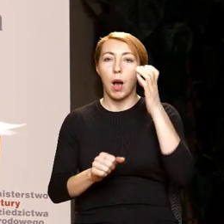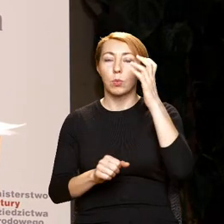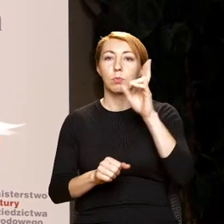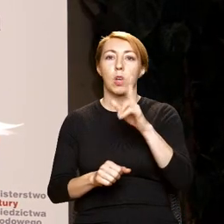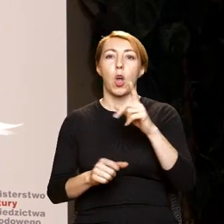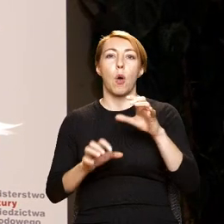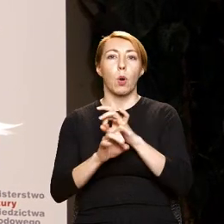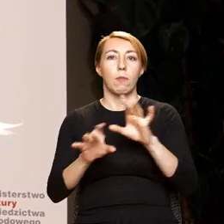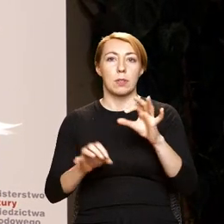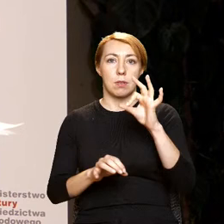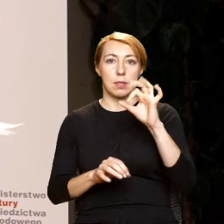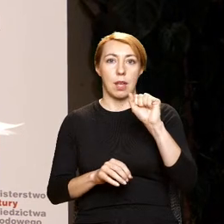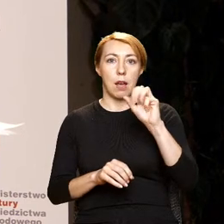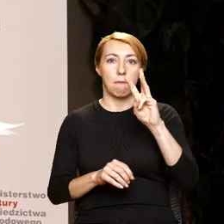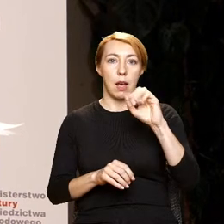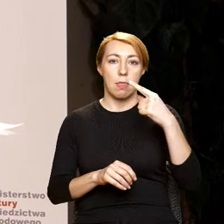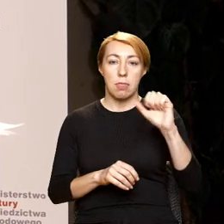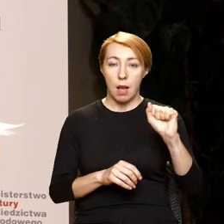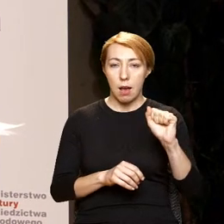Sałady. A druga książka